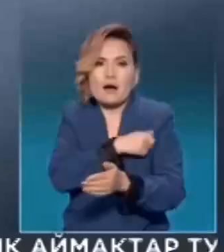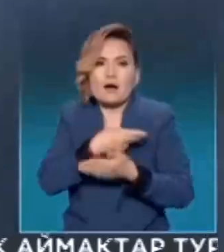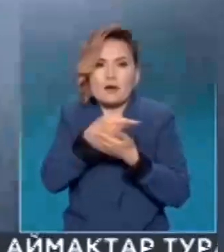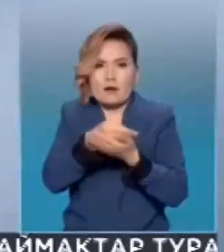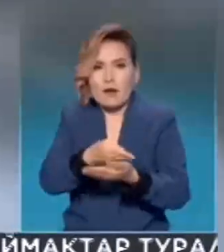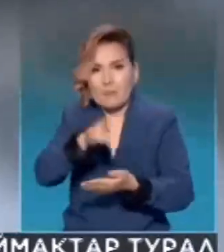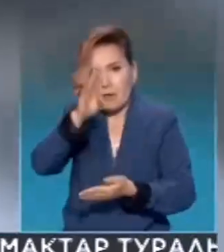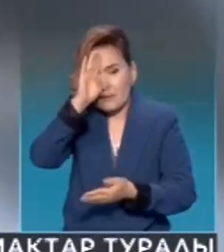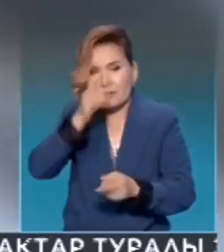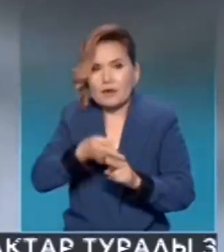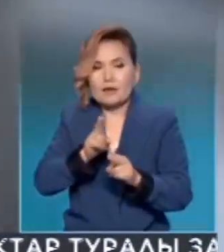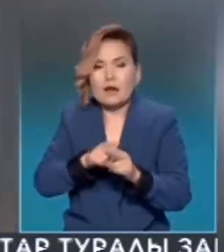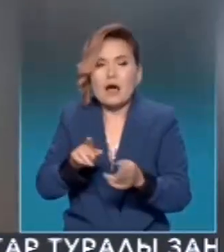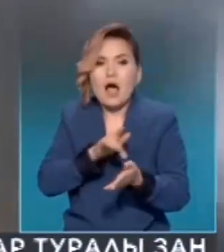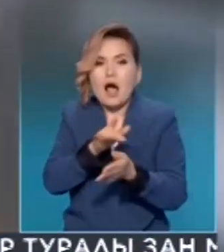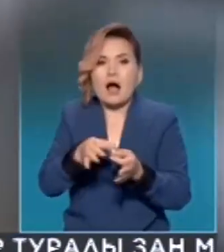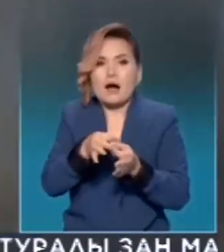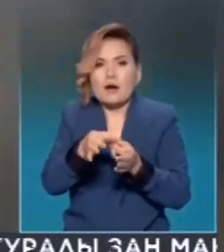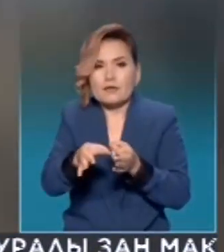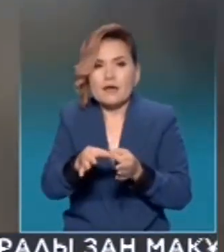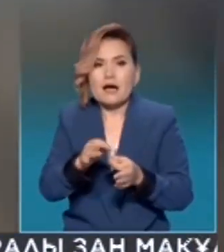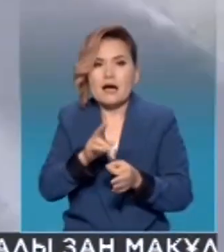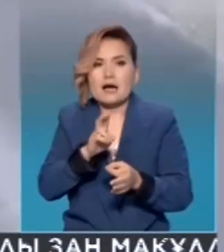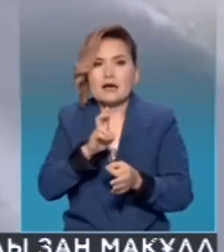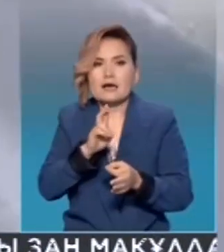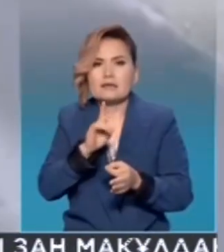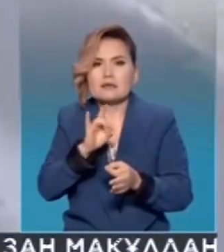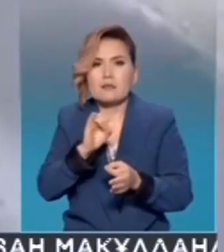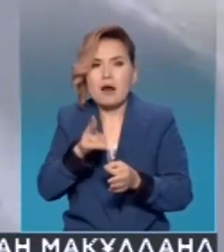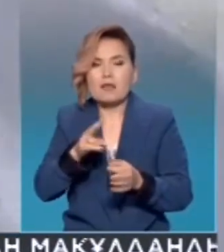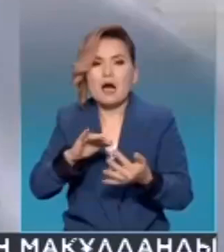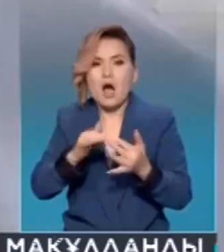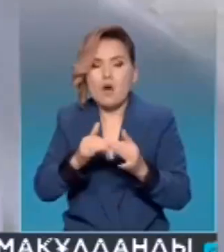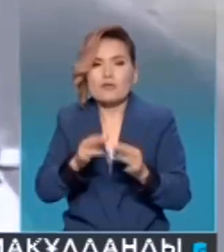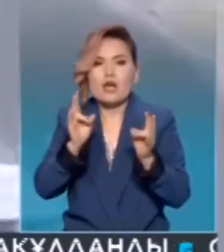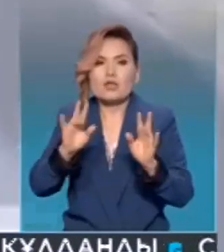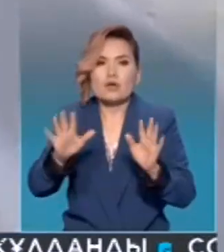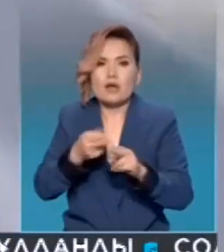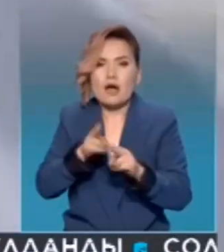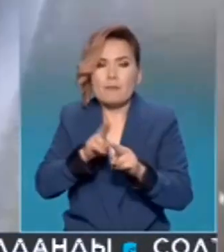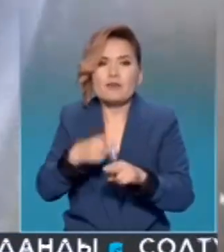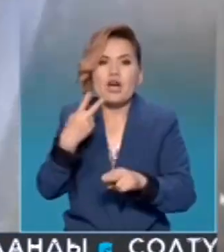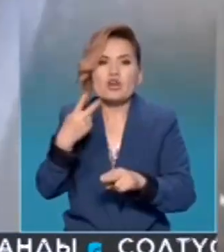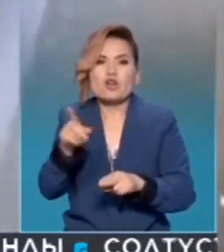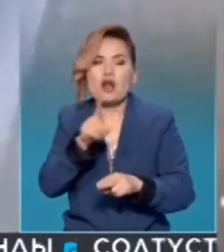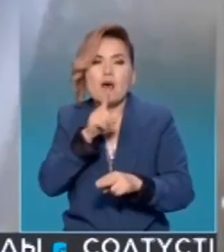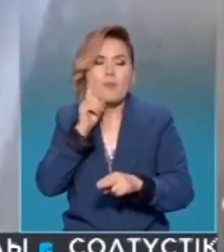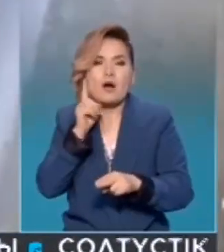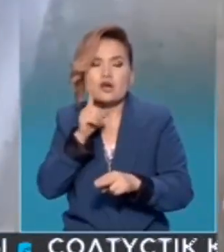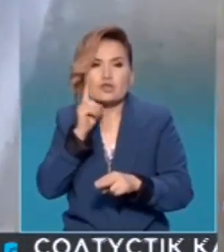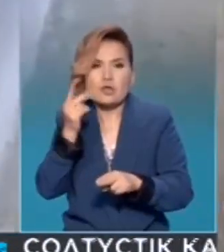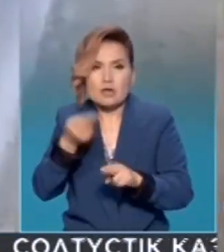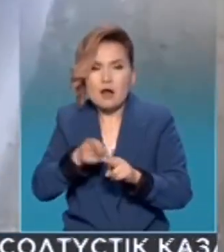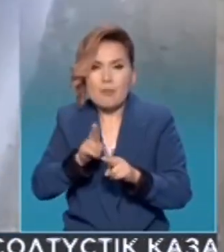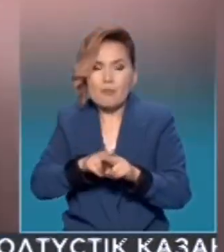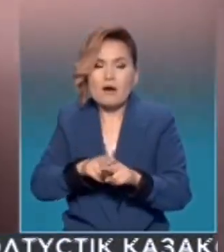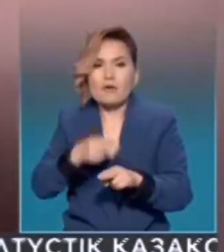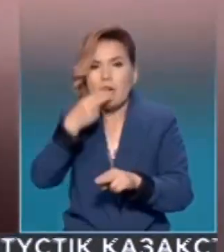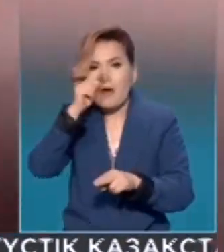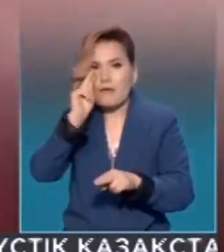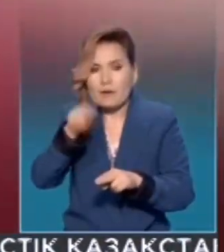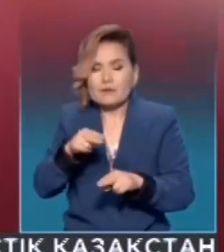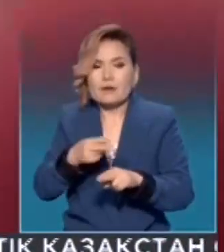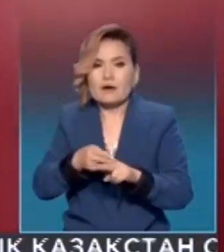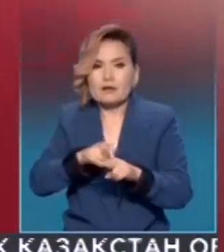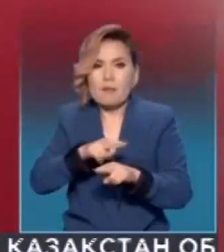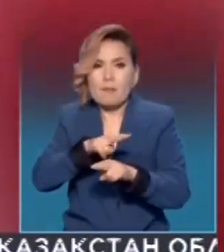бақылауында. Оқиға қала іргесіндегі Қызыл Балық ауылында болды. Автокөліктерде отырған 20 жасөспірім полиция басқармасына жеткізіліп